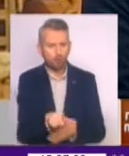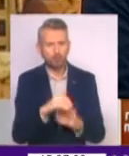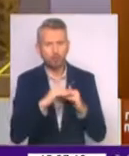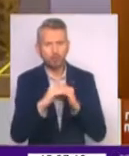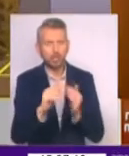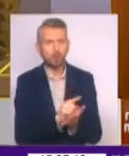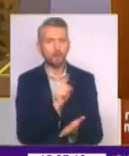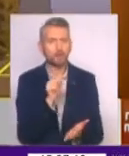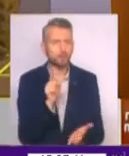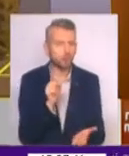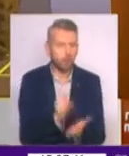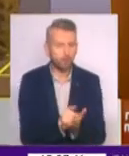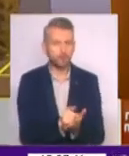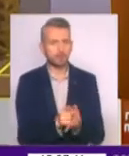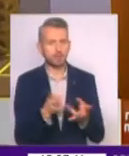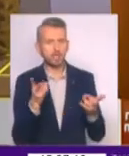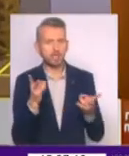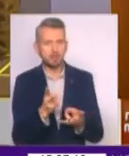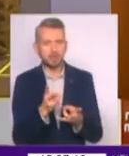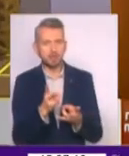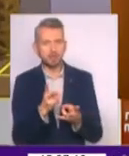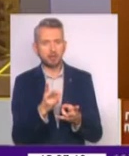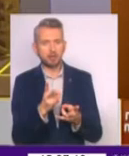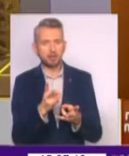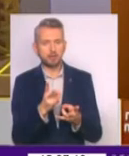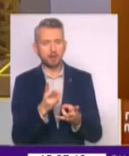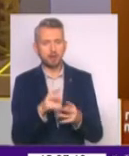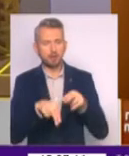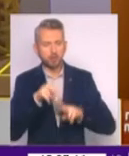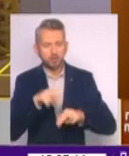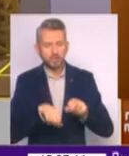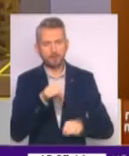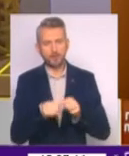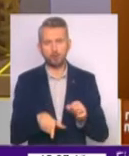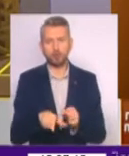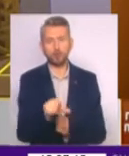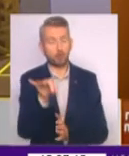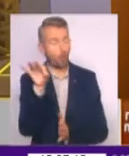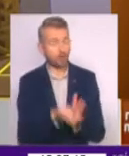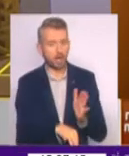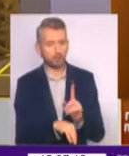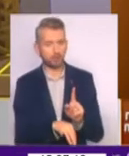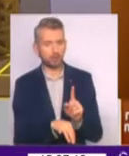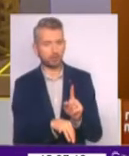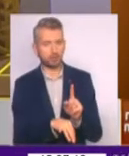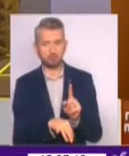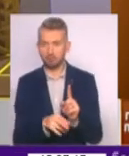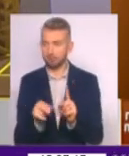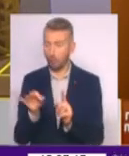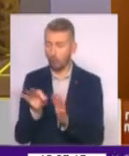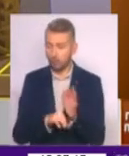обов'язково має відбуватись встановлення будівництва велодоріжки. Одразу ж. Одразу.